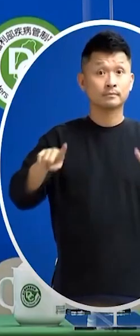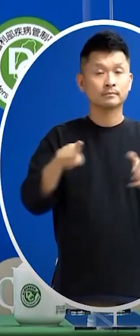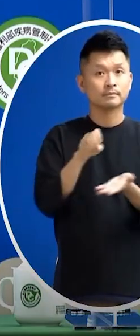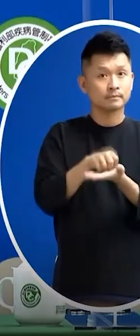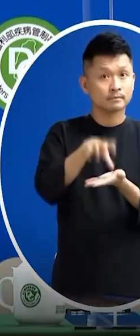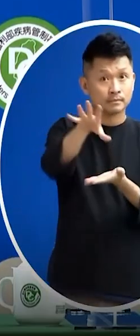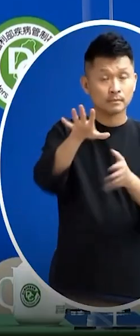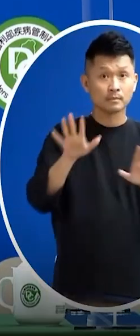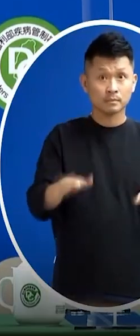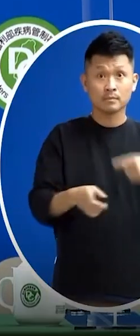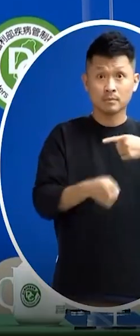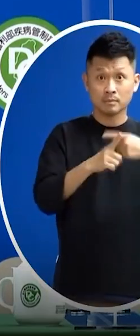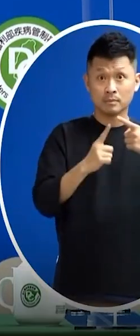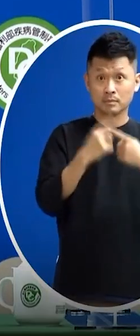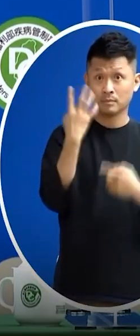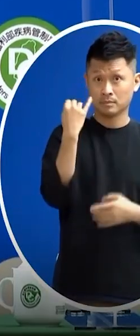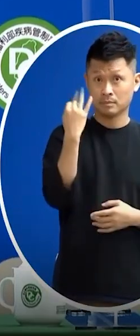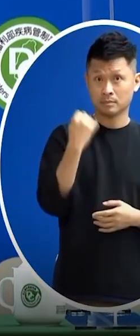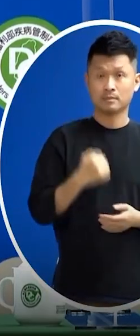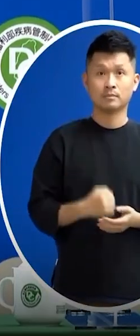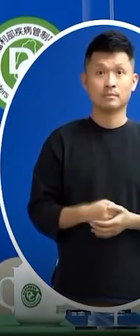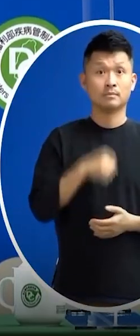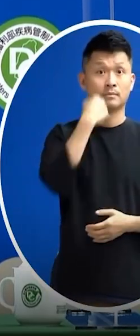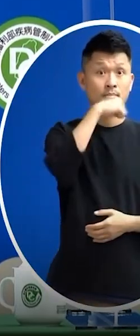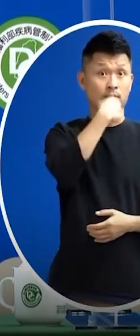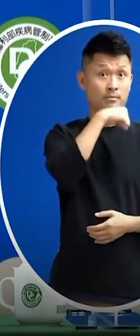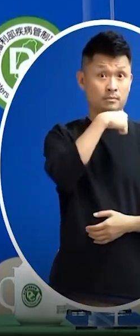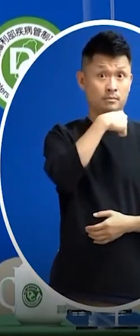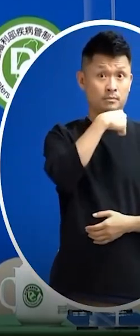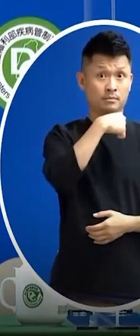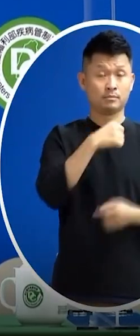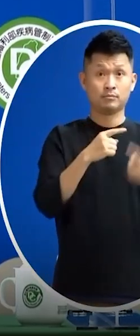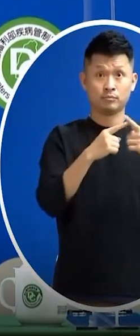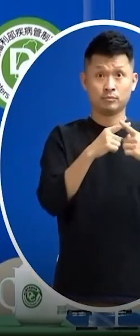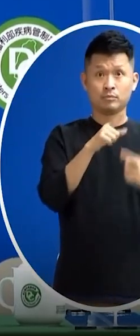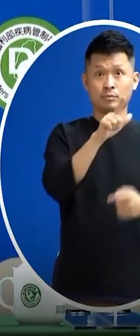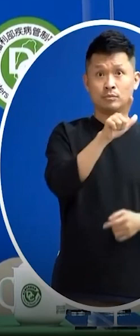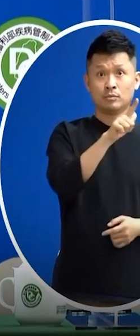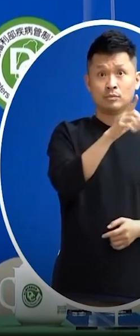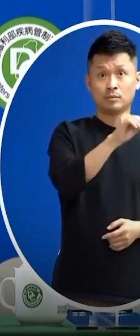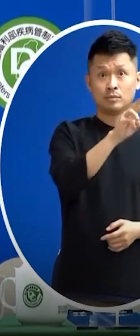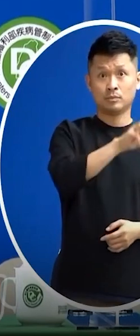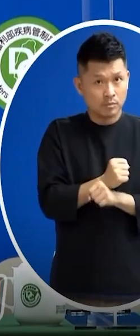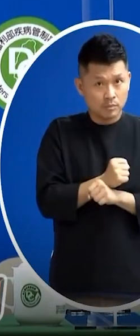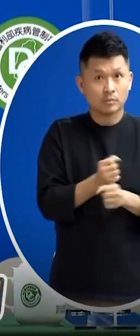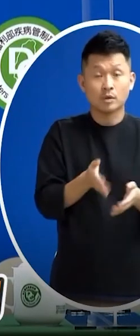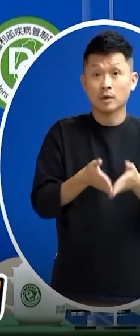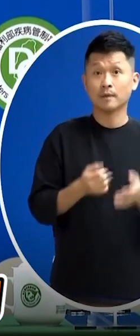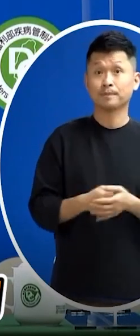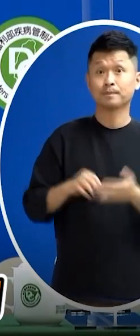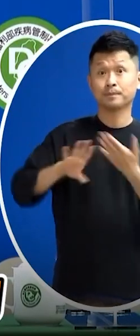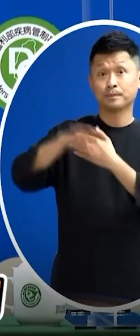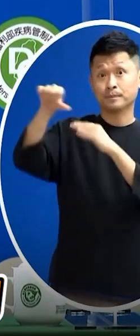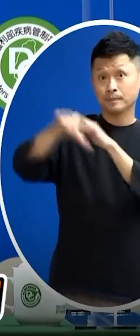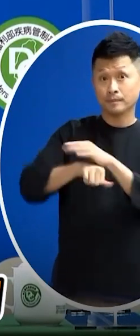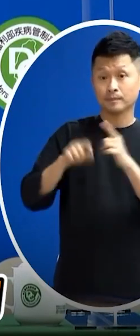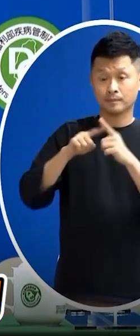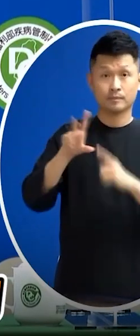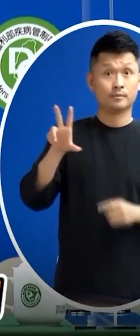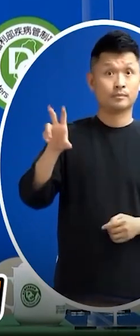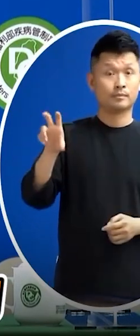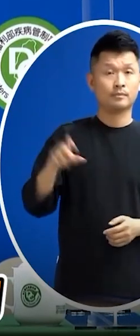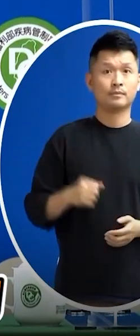今天的确诊个案，这个本土的病例有63964，那境外移入有